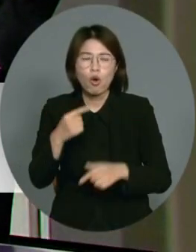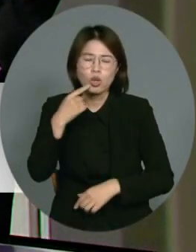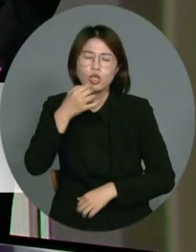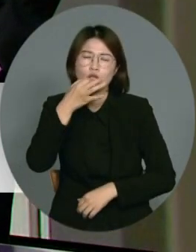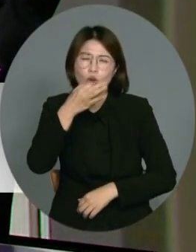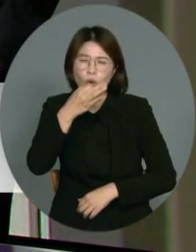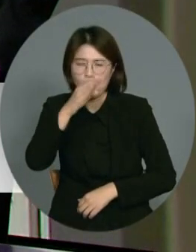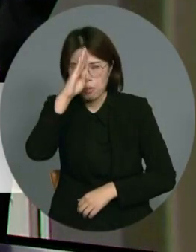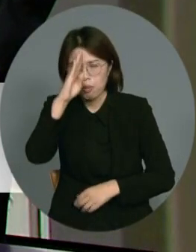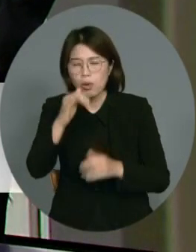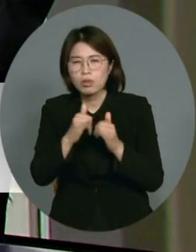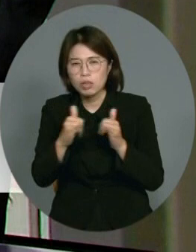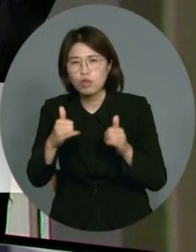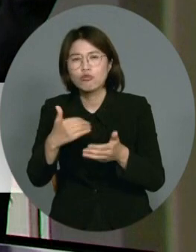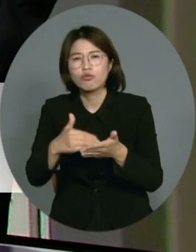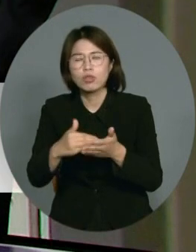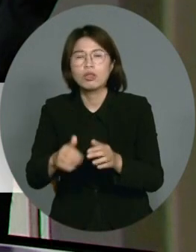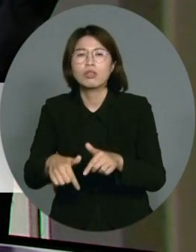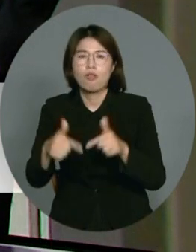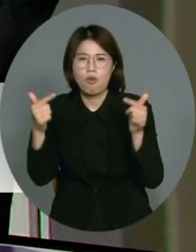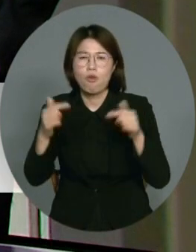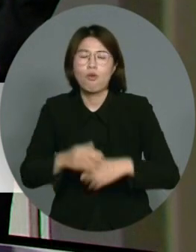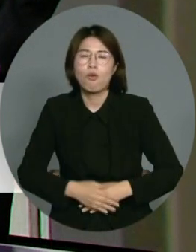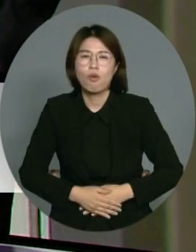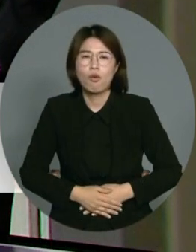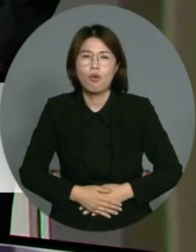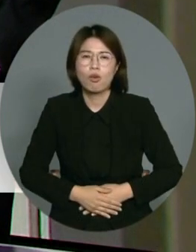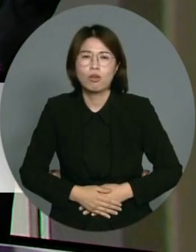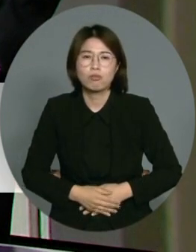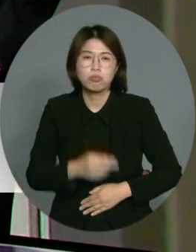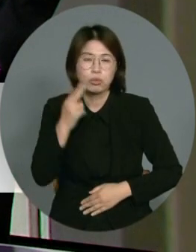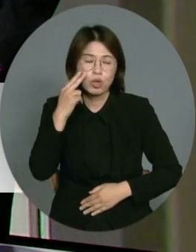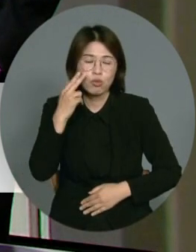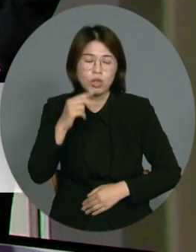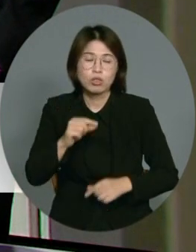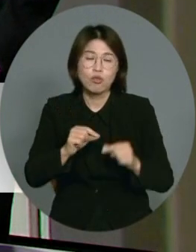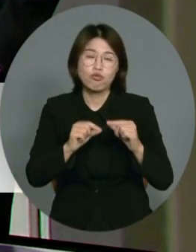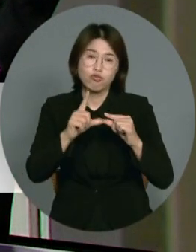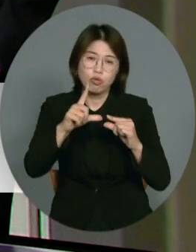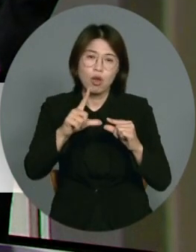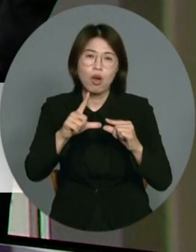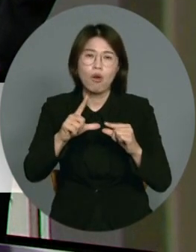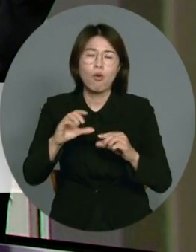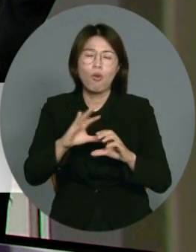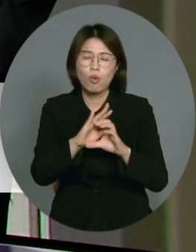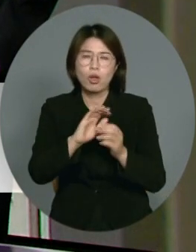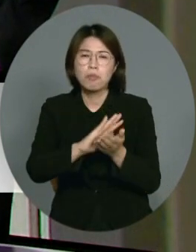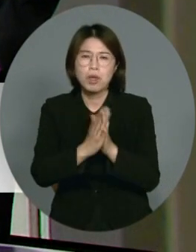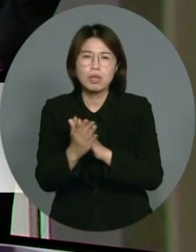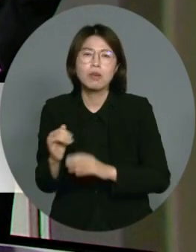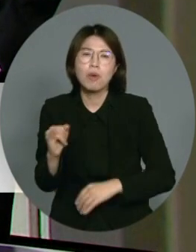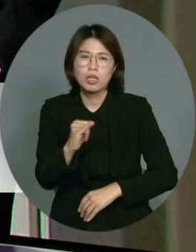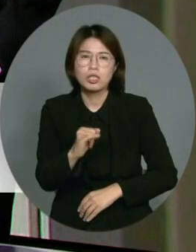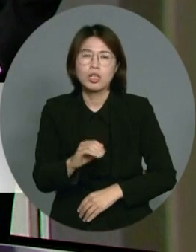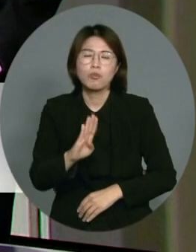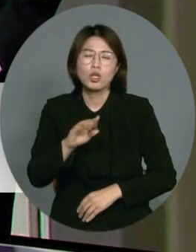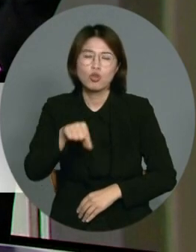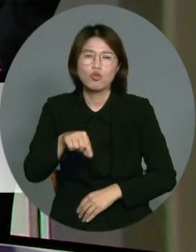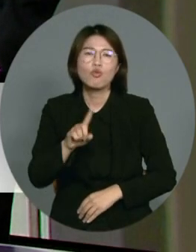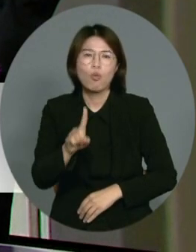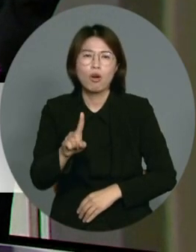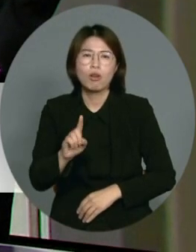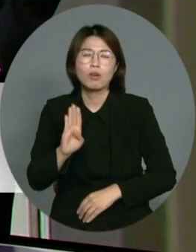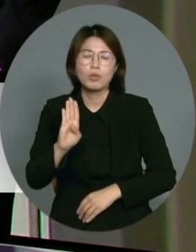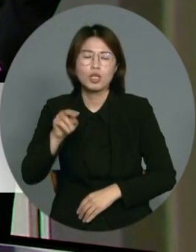가파르게 증가하고 있습니다 여기에다 미국에서 우세종으로 자리잡고 있는 코로나 변이 바이러스 bq1과